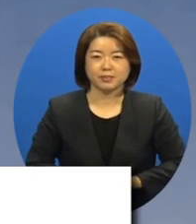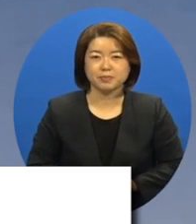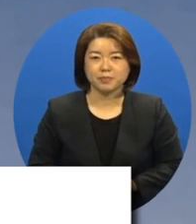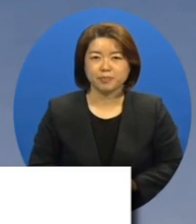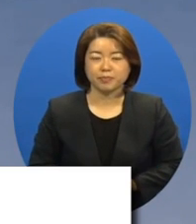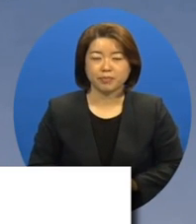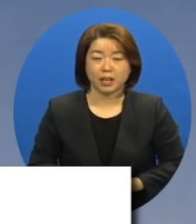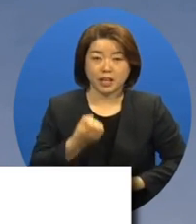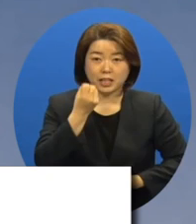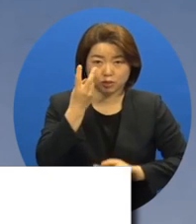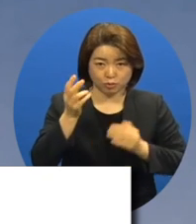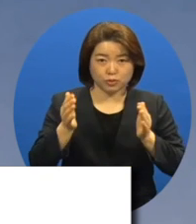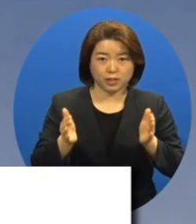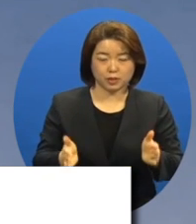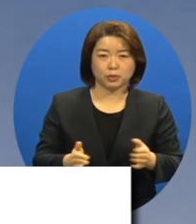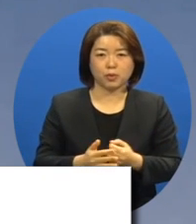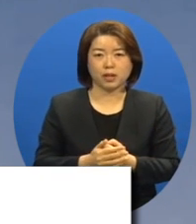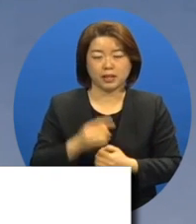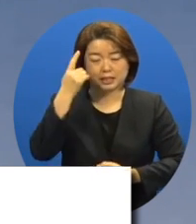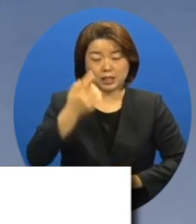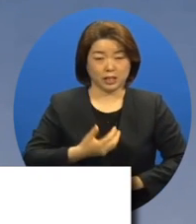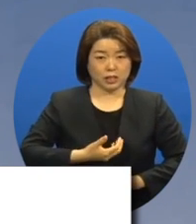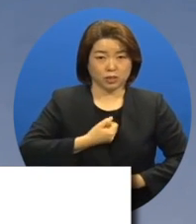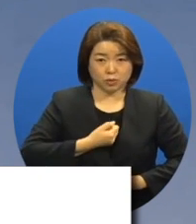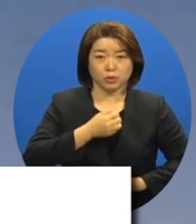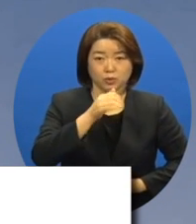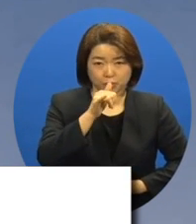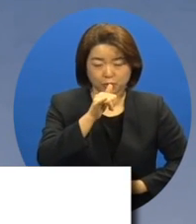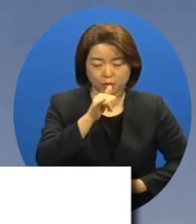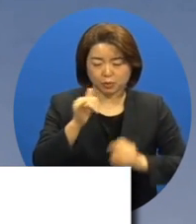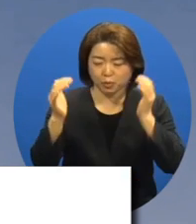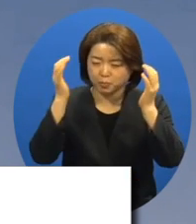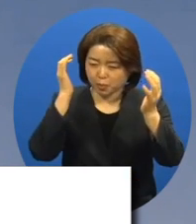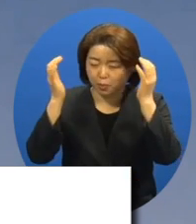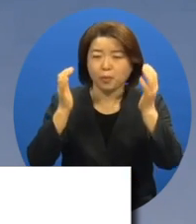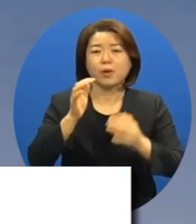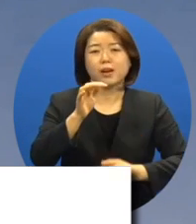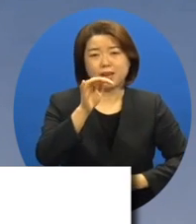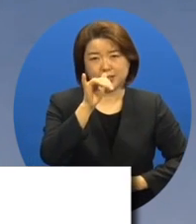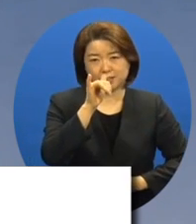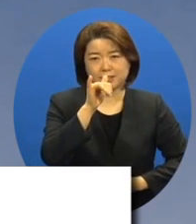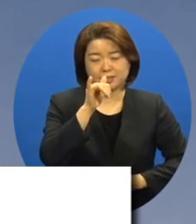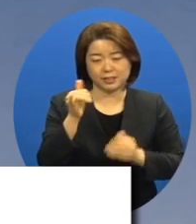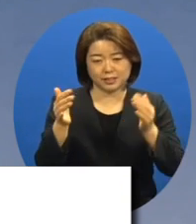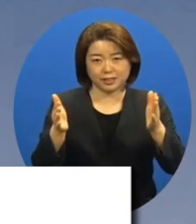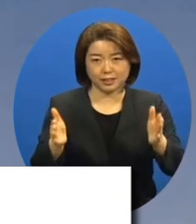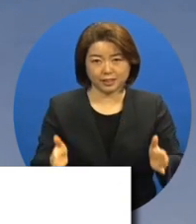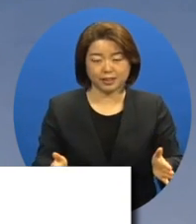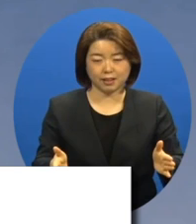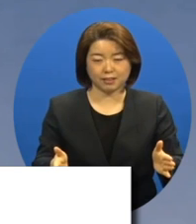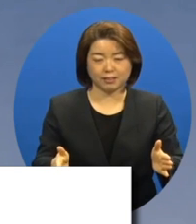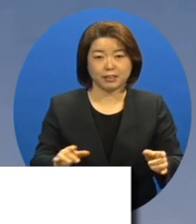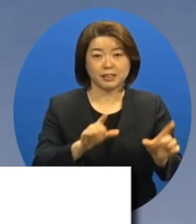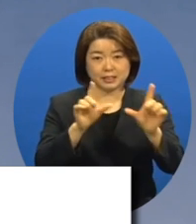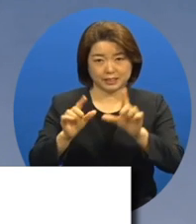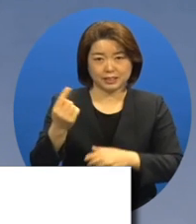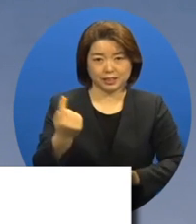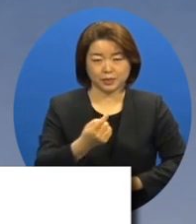지난 2달 동안 좀 충격이 기도하고 또 혼란스럽기도 했던 기간 l 보냈습니다